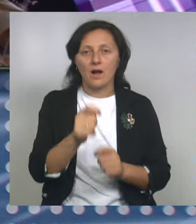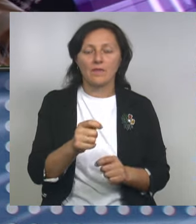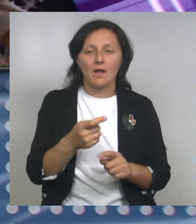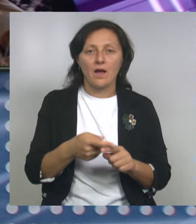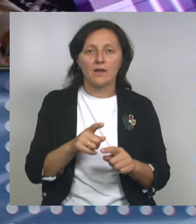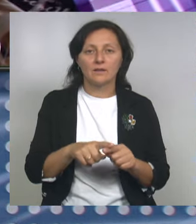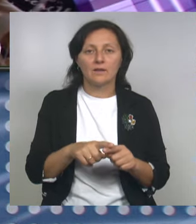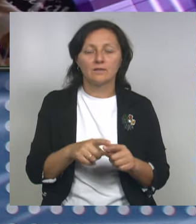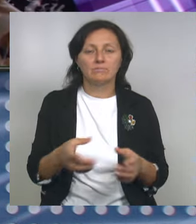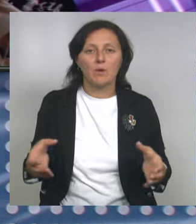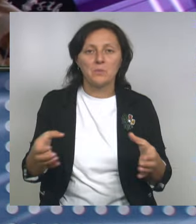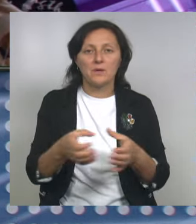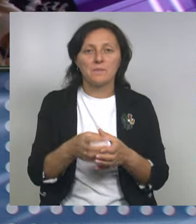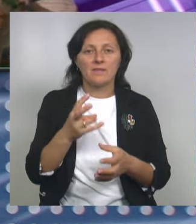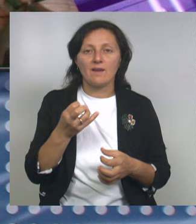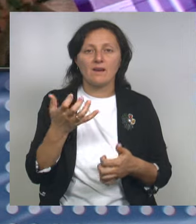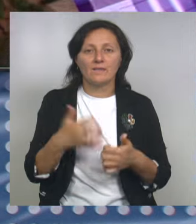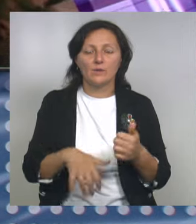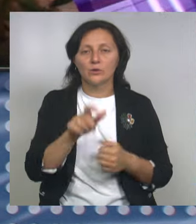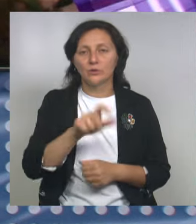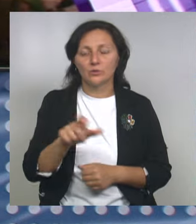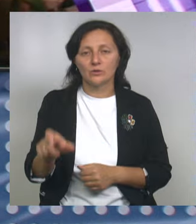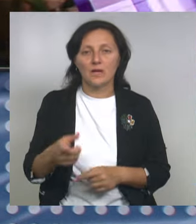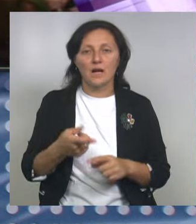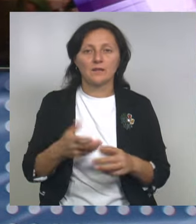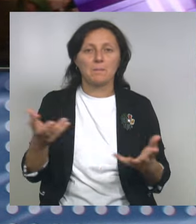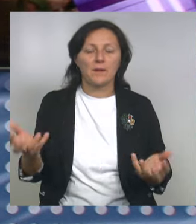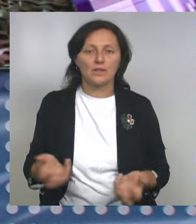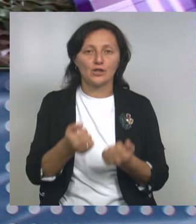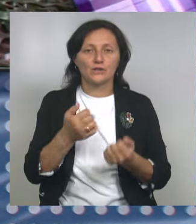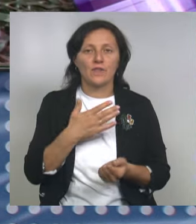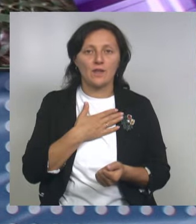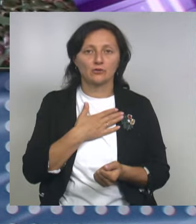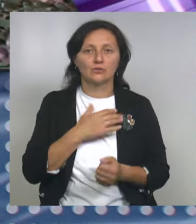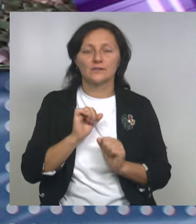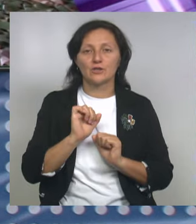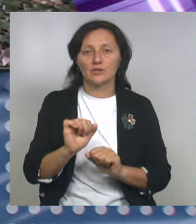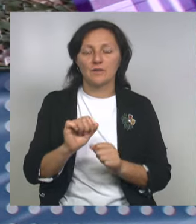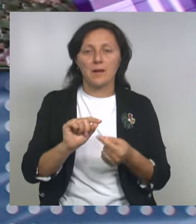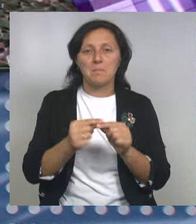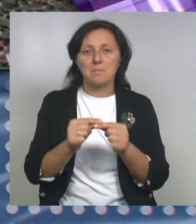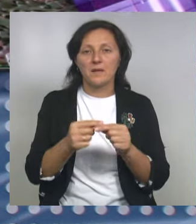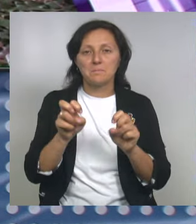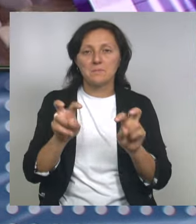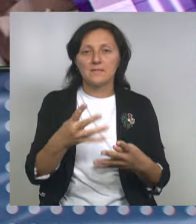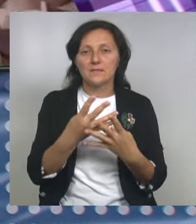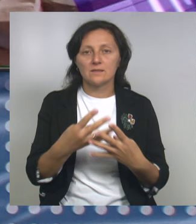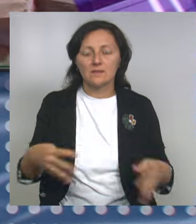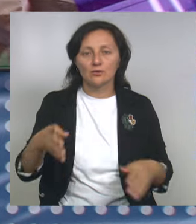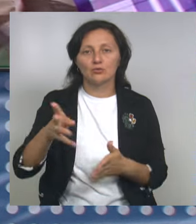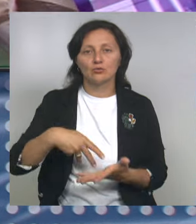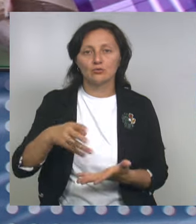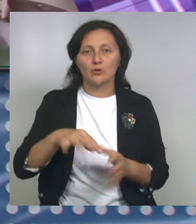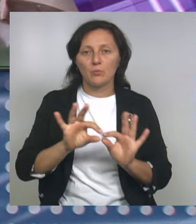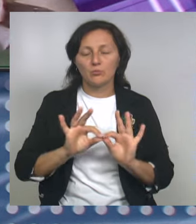Поповки» – это объединение неравнодушных жителей села, которые поддерживают наших защитников. Плетут маскировочные сети, шьют постельное